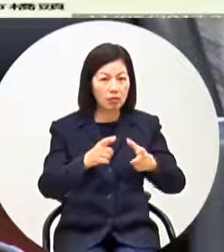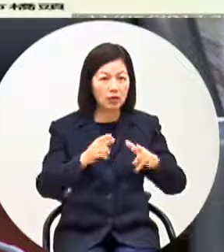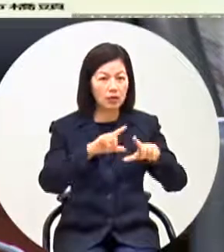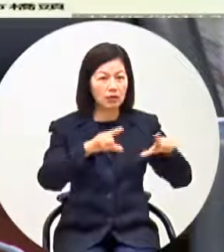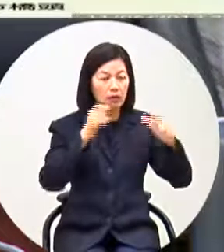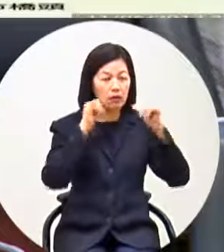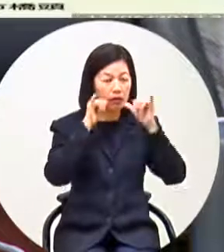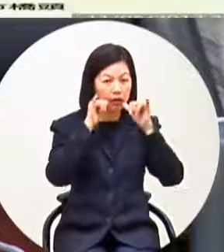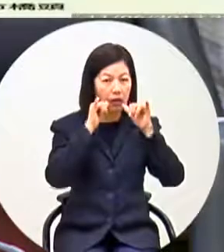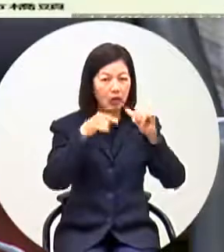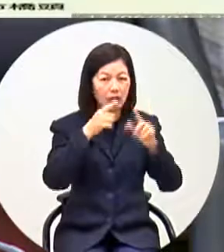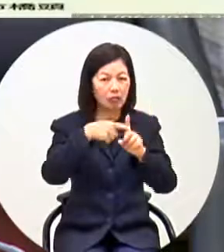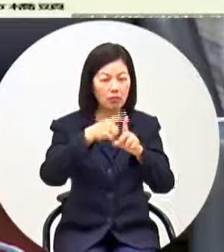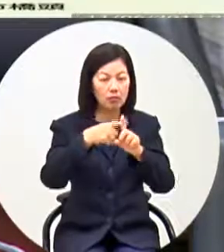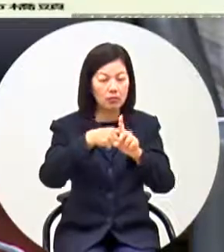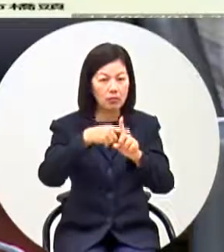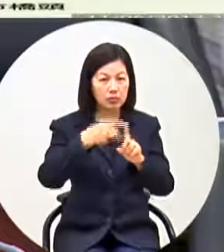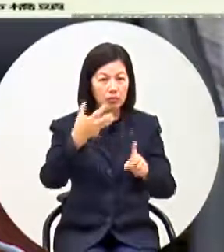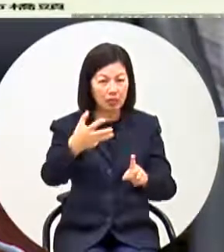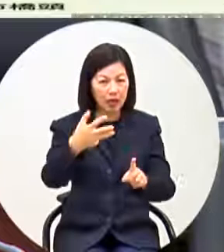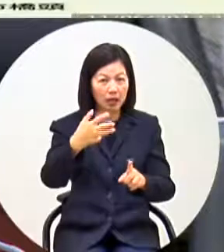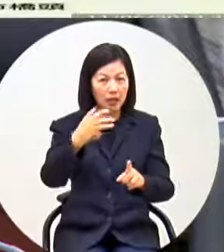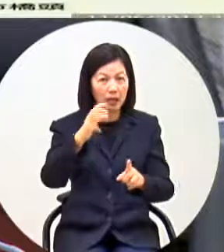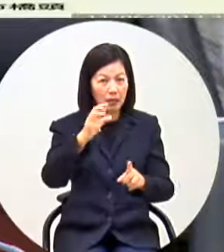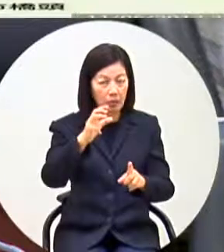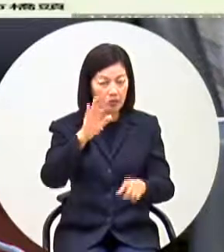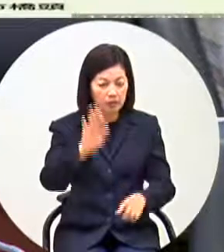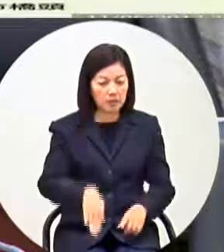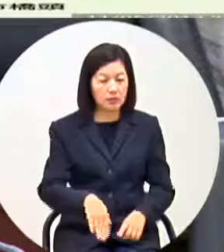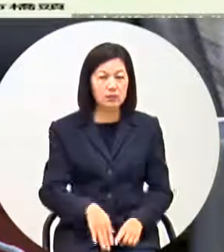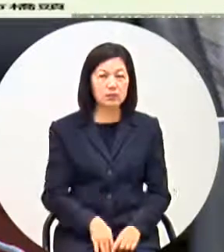哦，所以这些数据可以印证说。